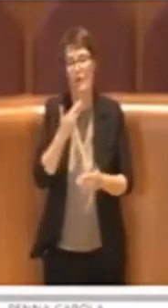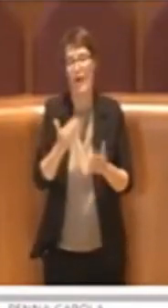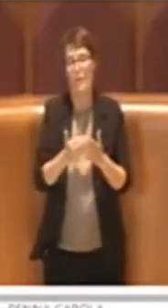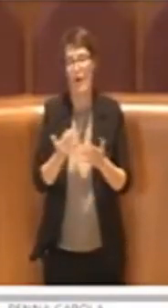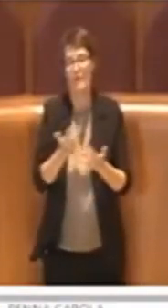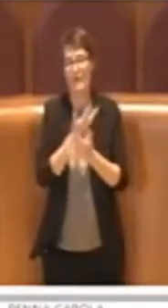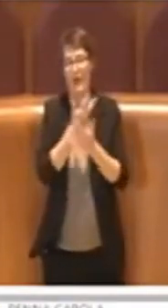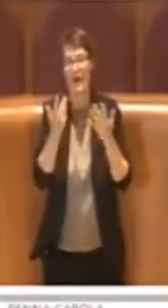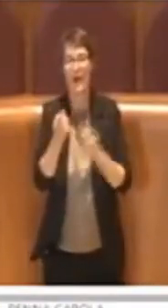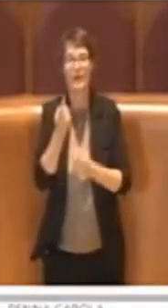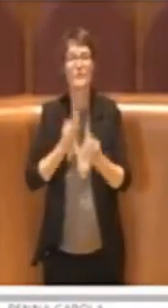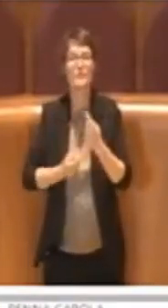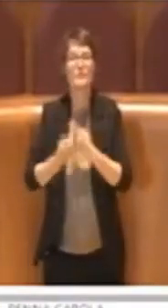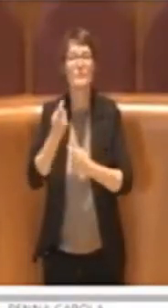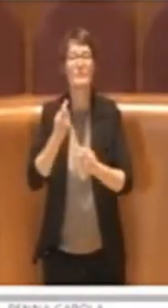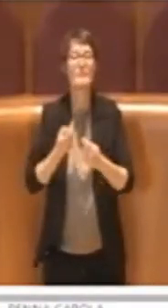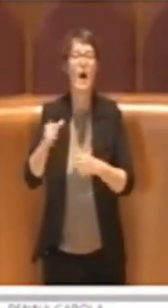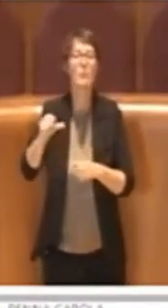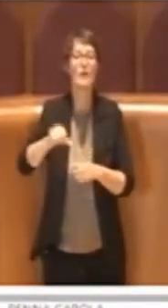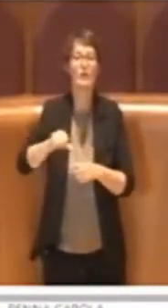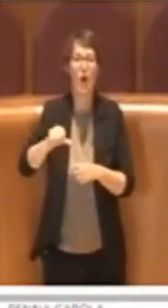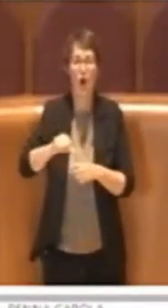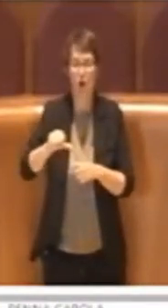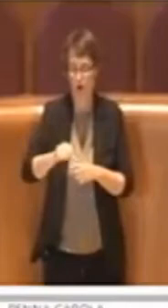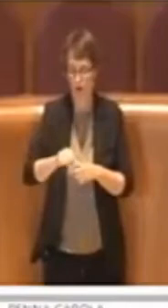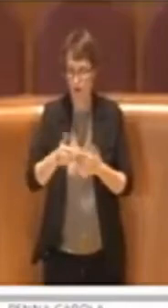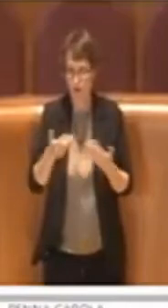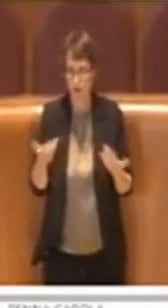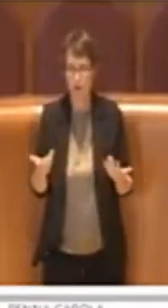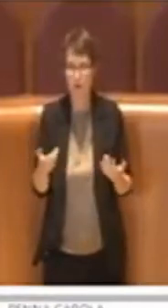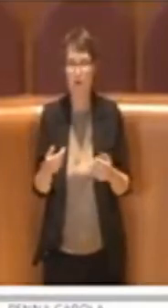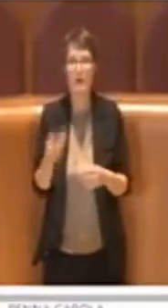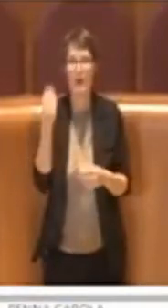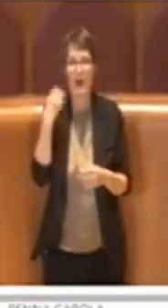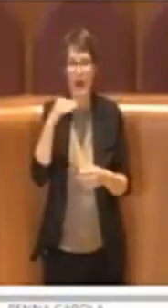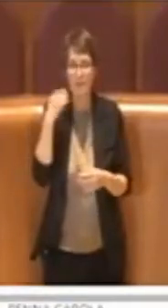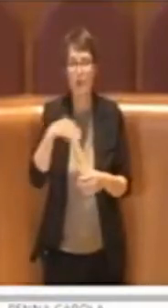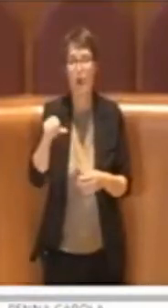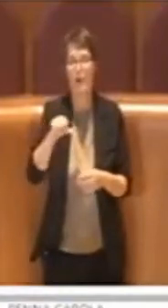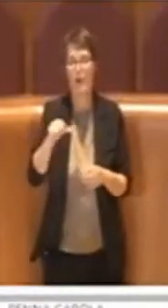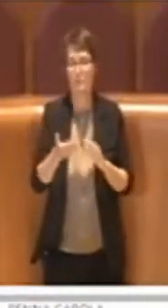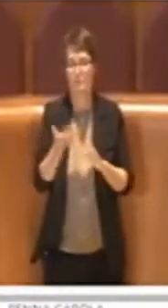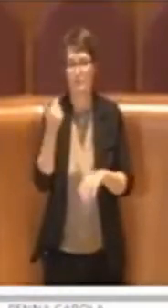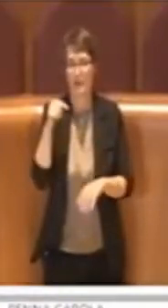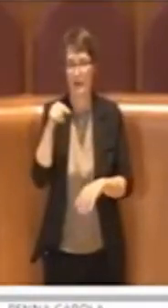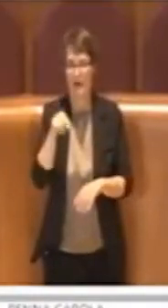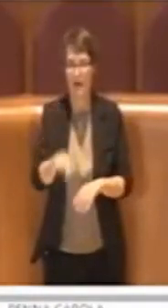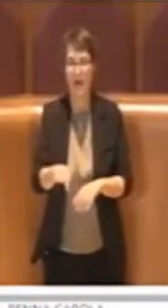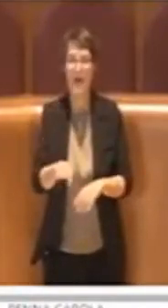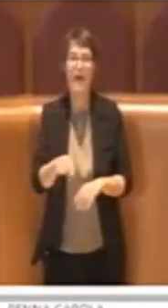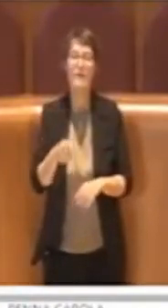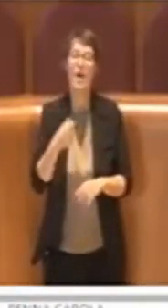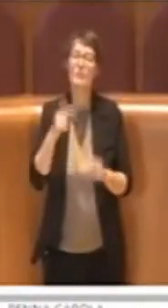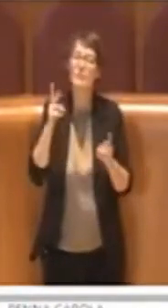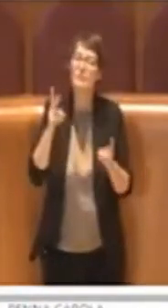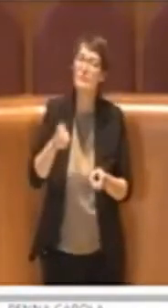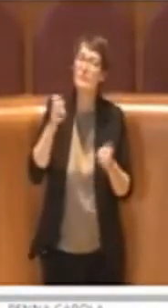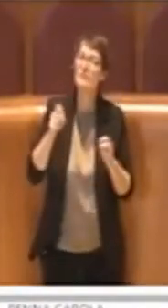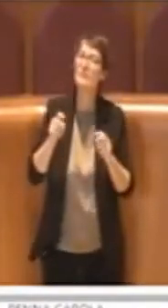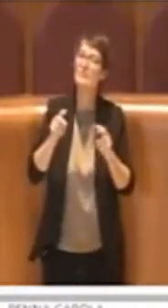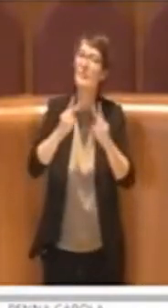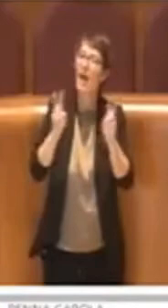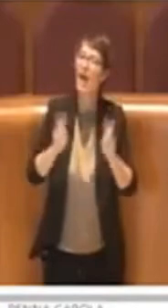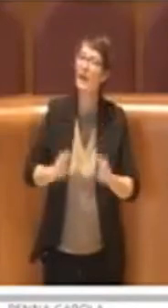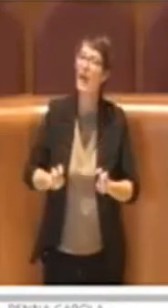dal petrolio, dal carbone e del gas minerale, cioè arrivare a decarbonizzare. Le energie che si utilizzano e si consumano in